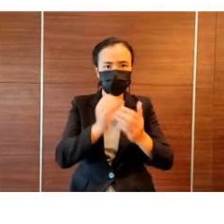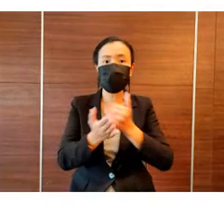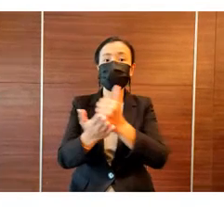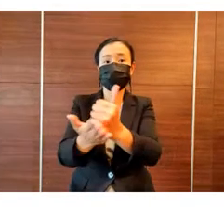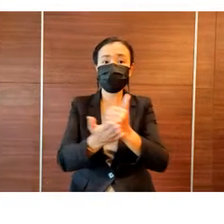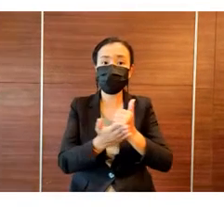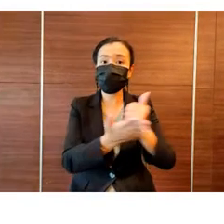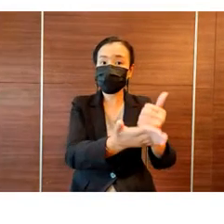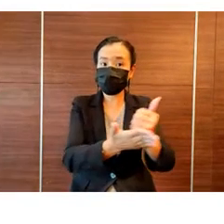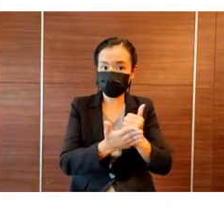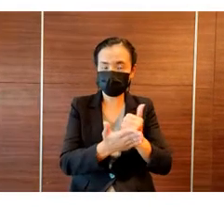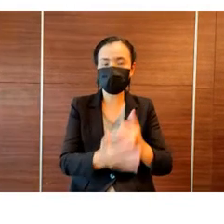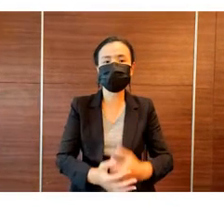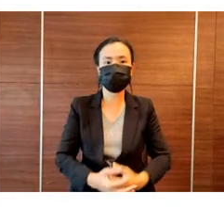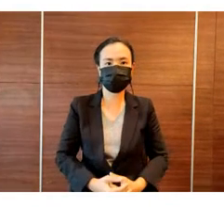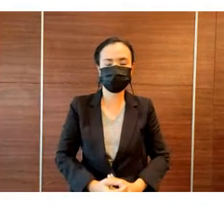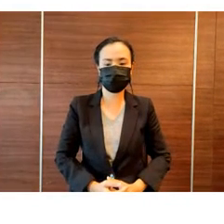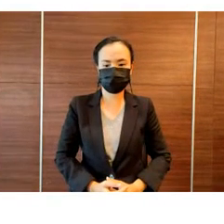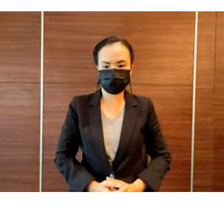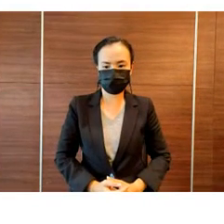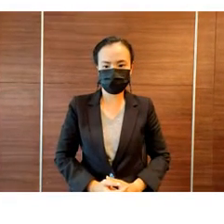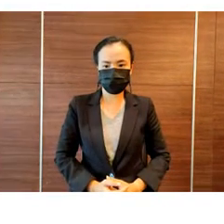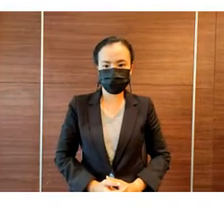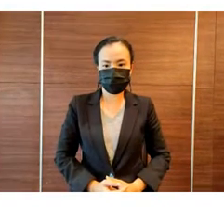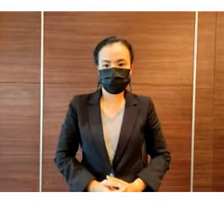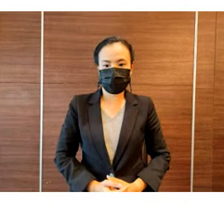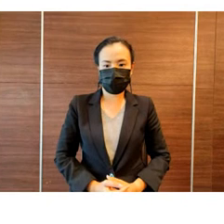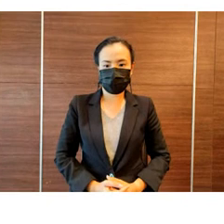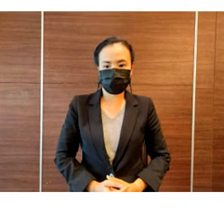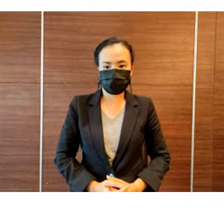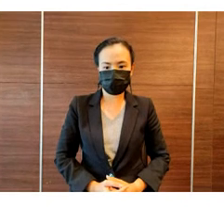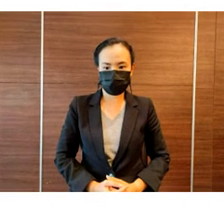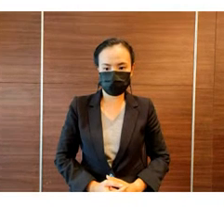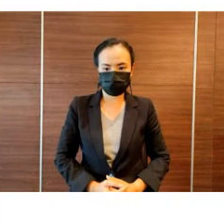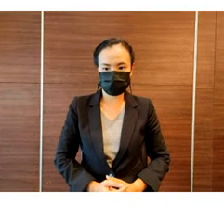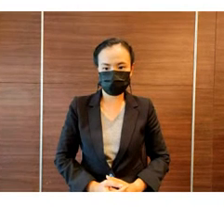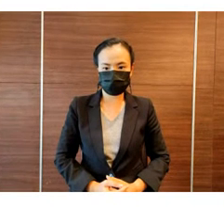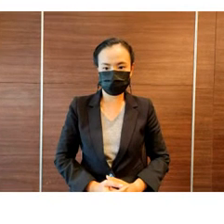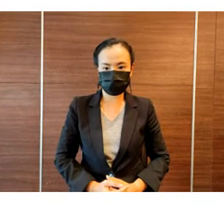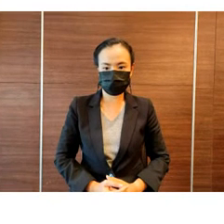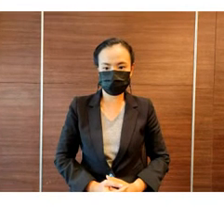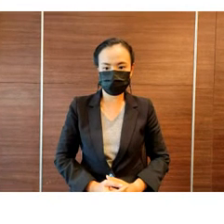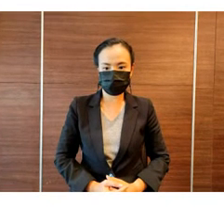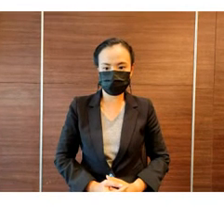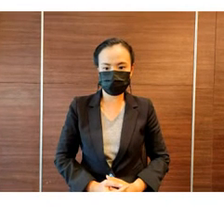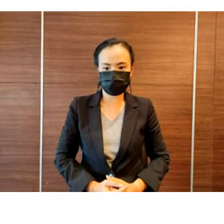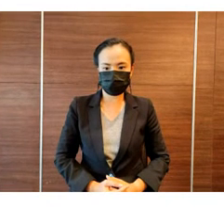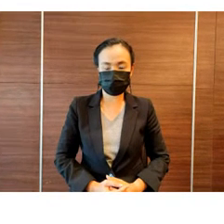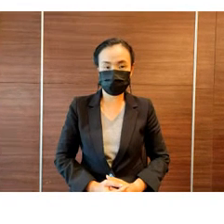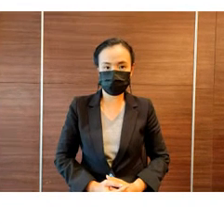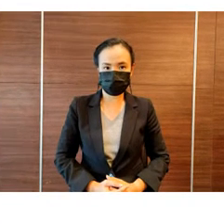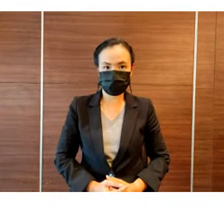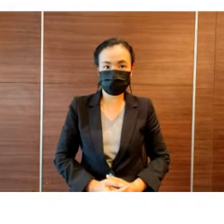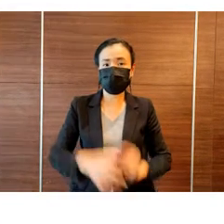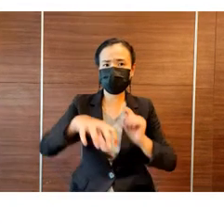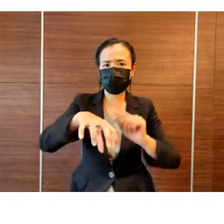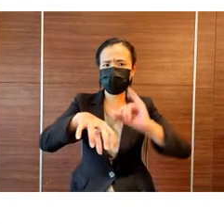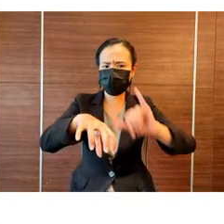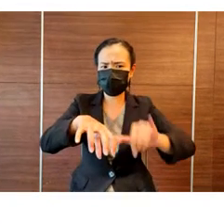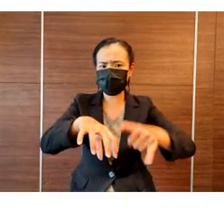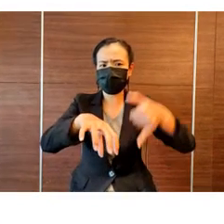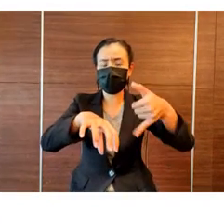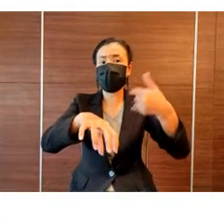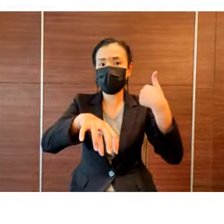ดด้วยกัน ค่ะทีนี้ถามเจาะลงไปอีกนิดหนึ่งเอ๊ะแล้วทำไมเราพบว่าเรามีสถานบำบัดเนาะเร